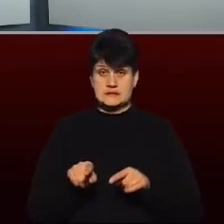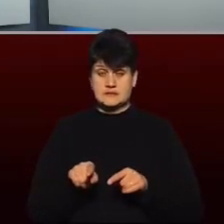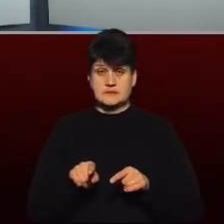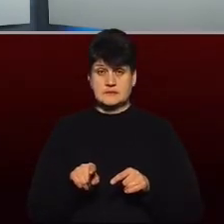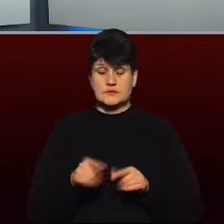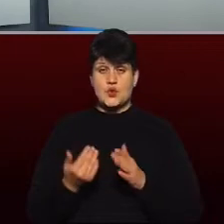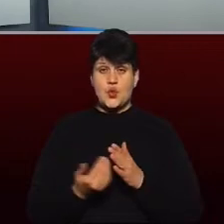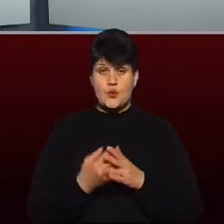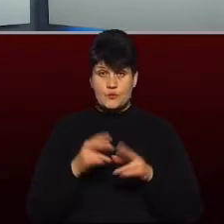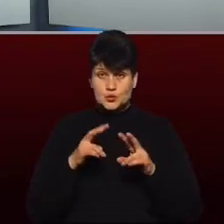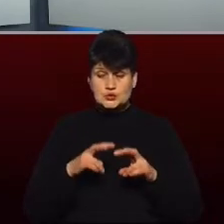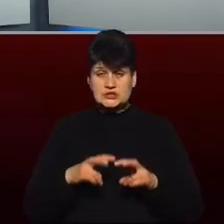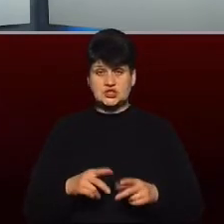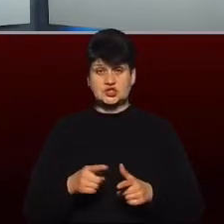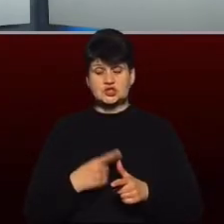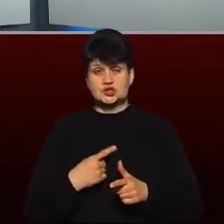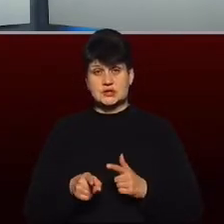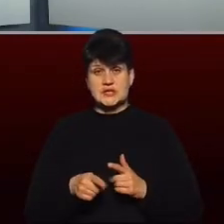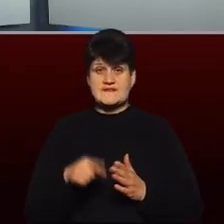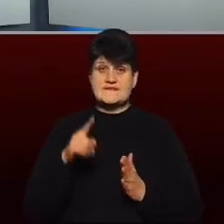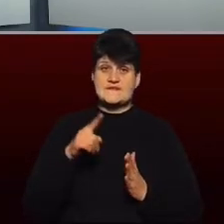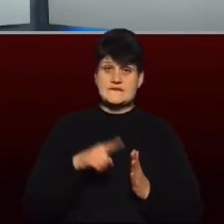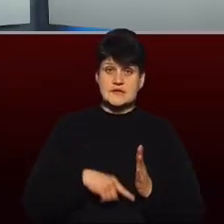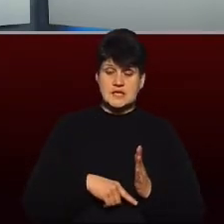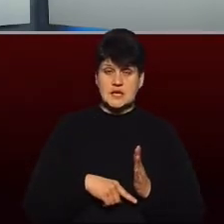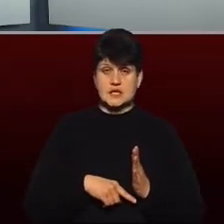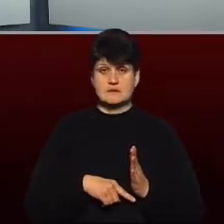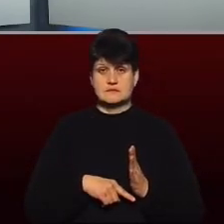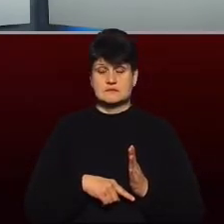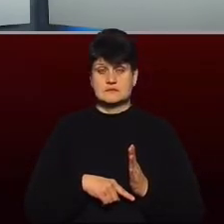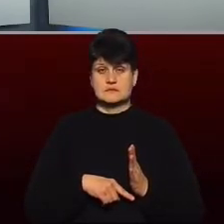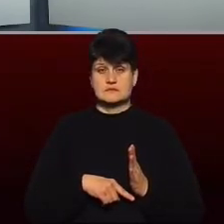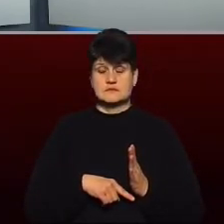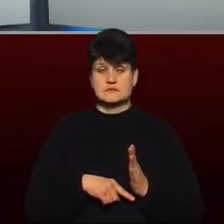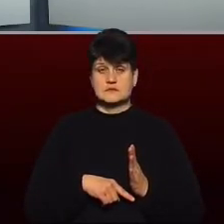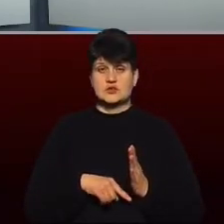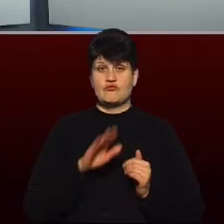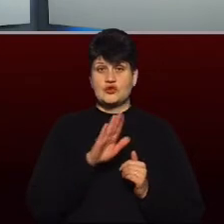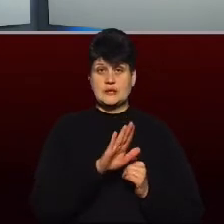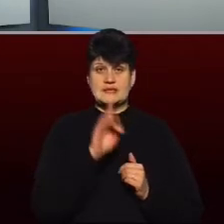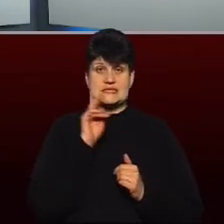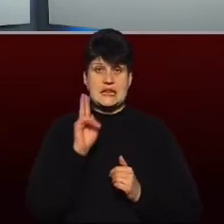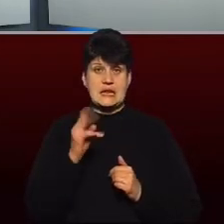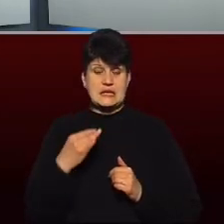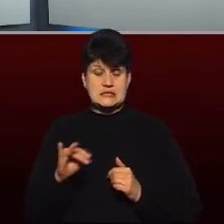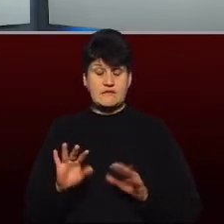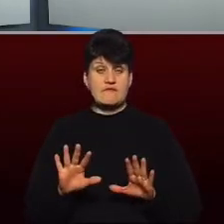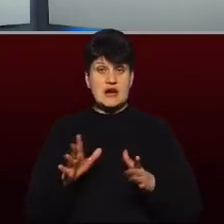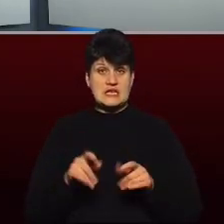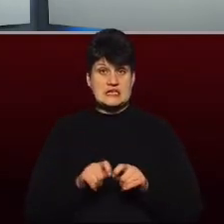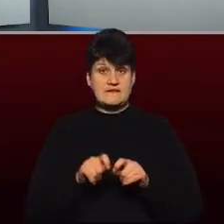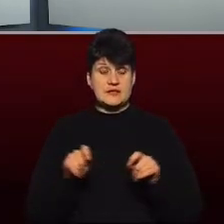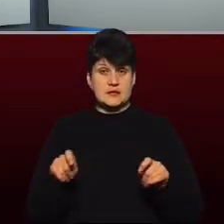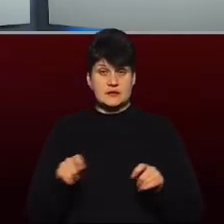досліджень, чи вірять, що Володимир Зеленський у разі відкритої агресії